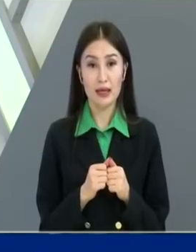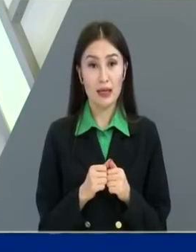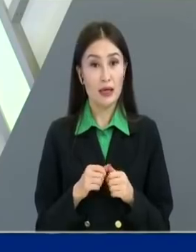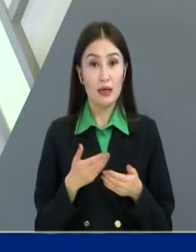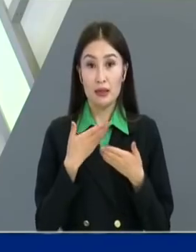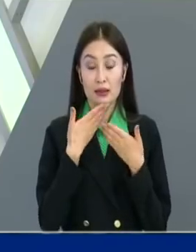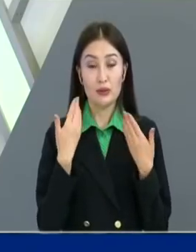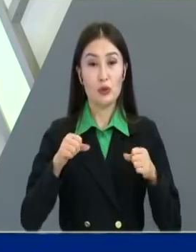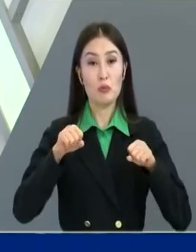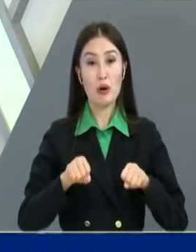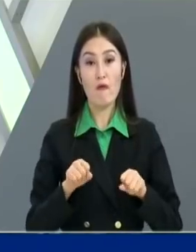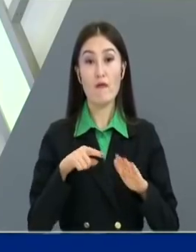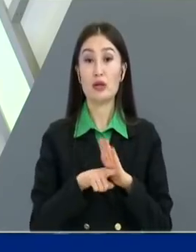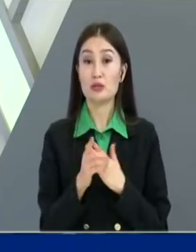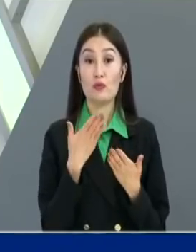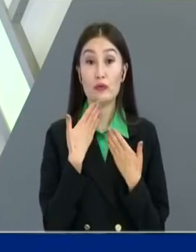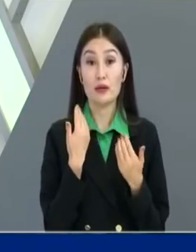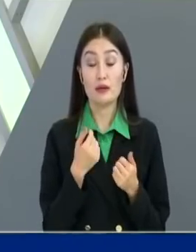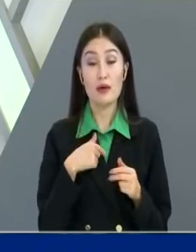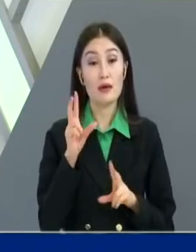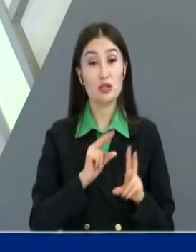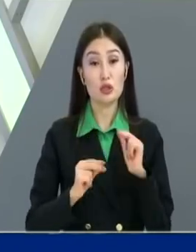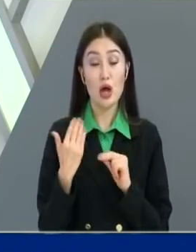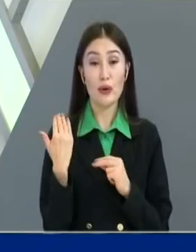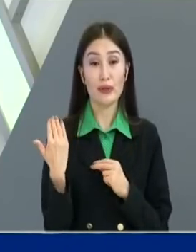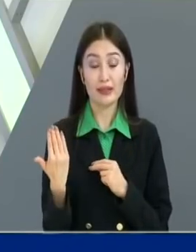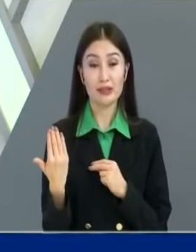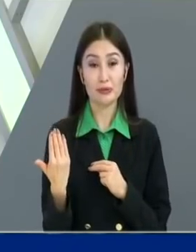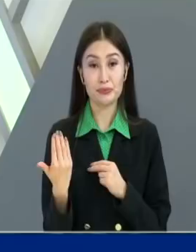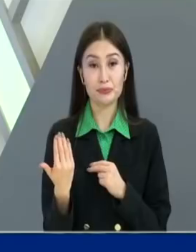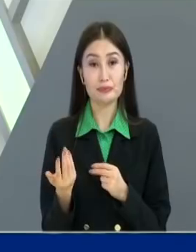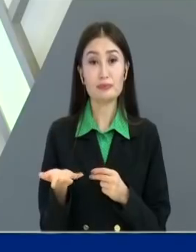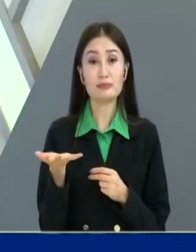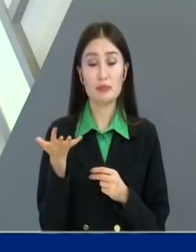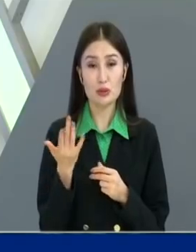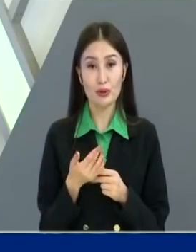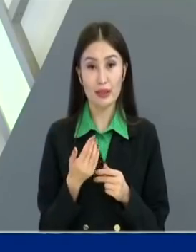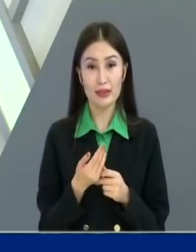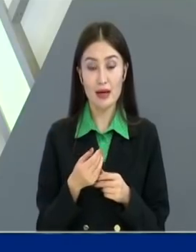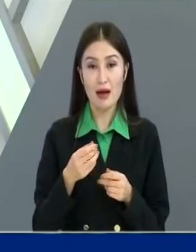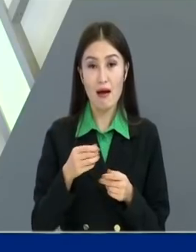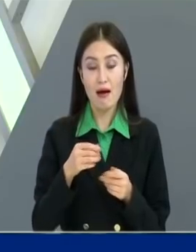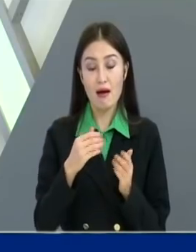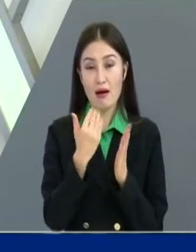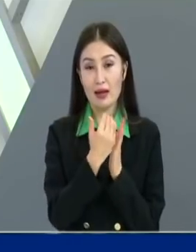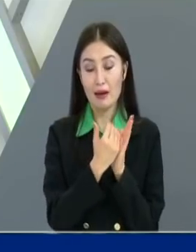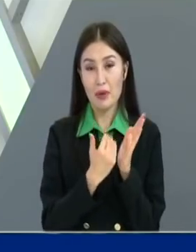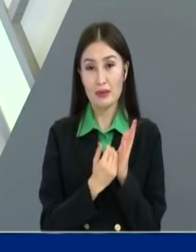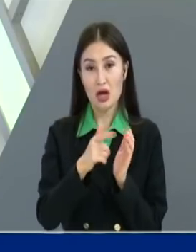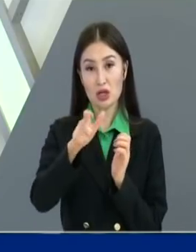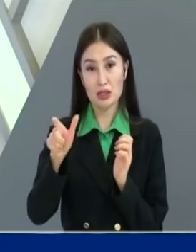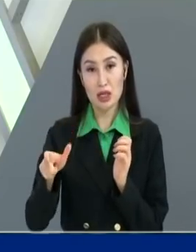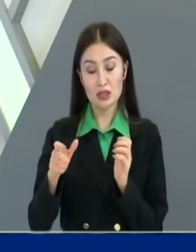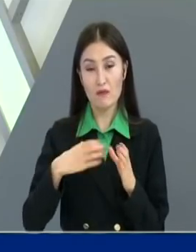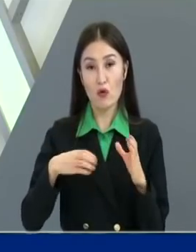имеют никакой правовой основы. Я считаю, что их, поскольку это элементы гражданского общества, они